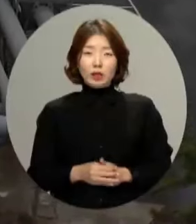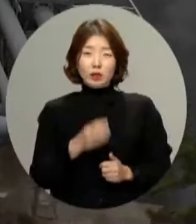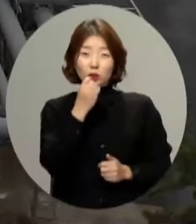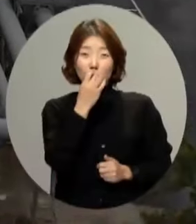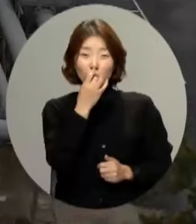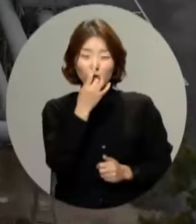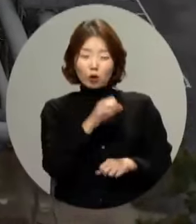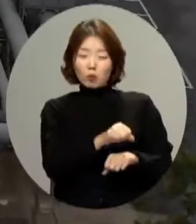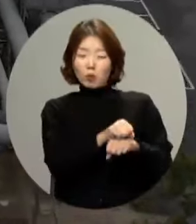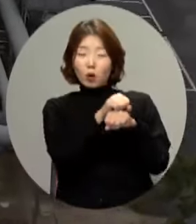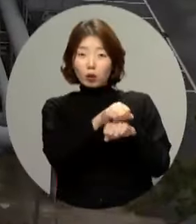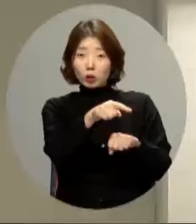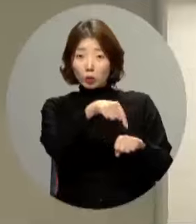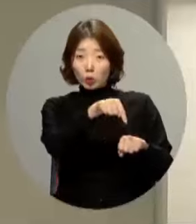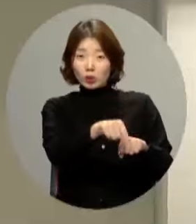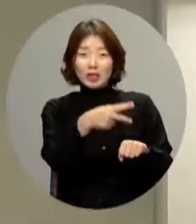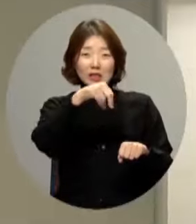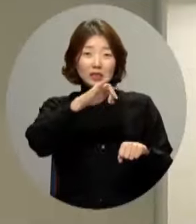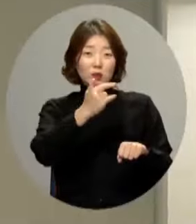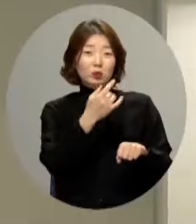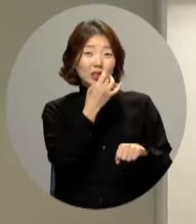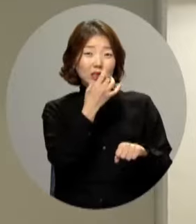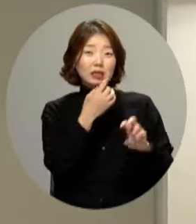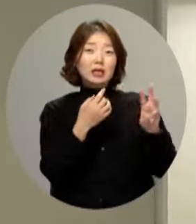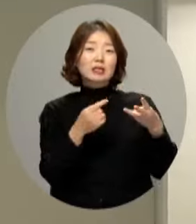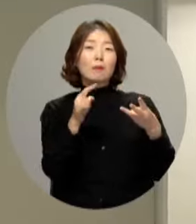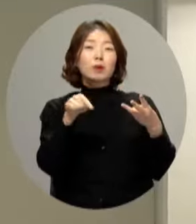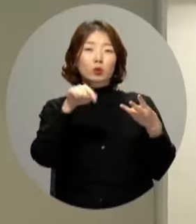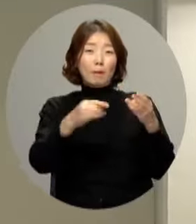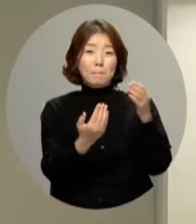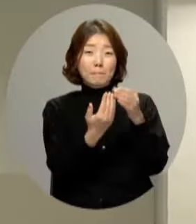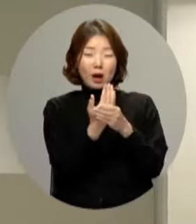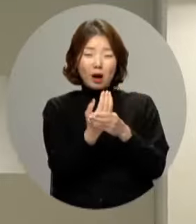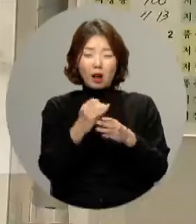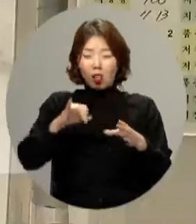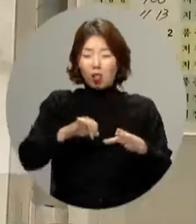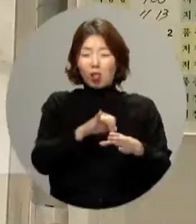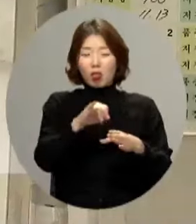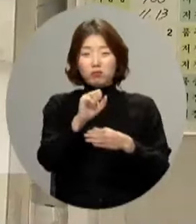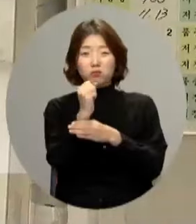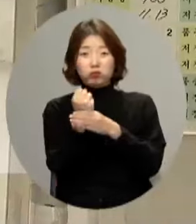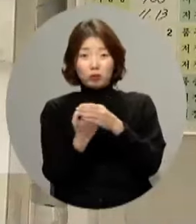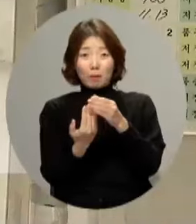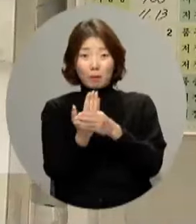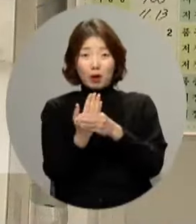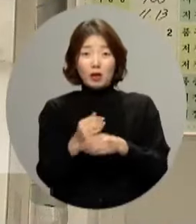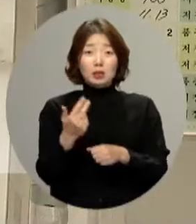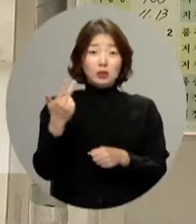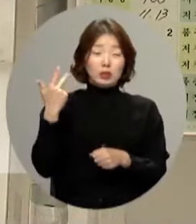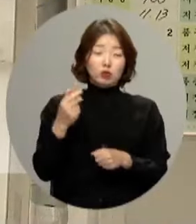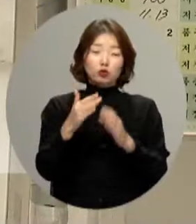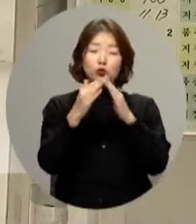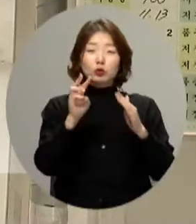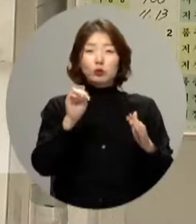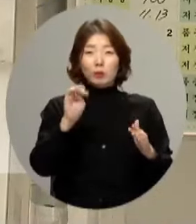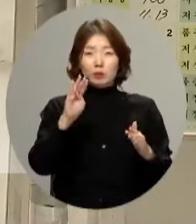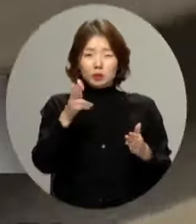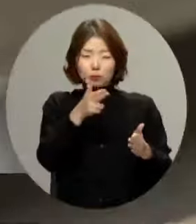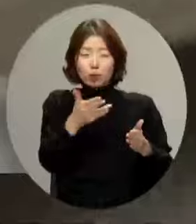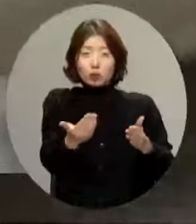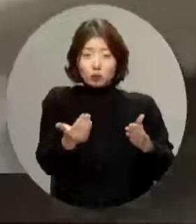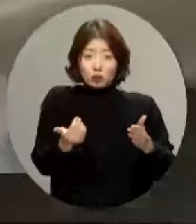국립종자원 보관창고에 저장돼 있던 신동진 벼 300여 톤에서 발생한 일명 곰팡이 사태. 지난주 전주 MBC의 취재가